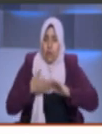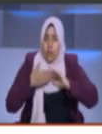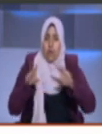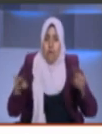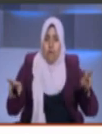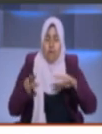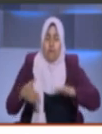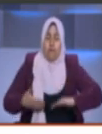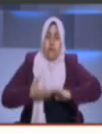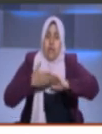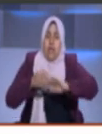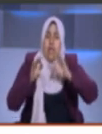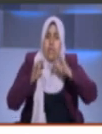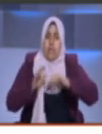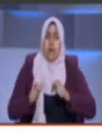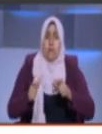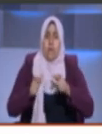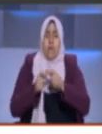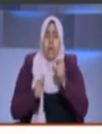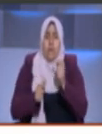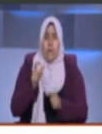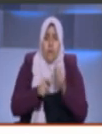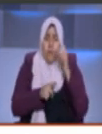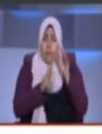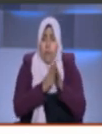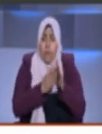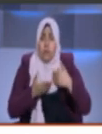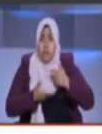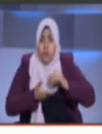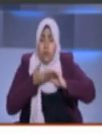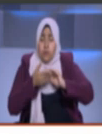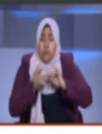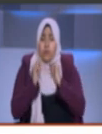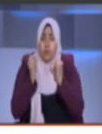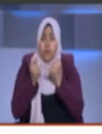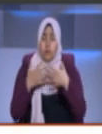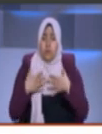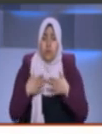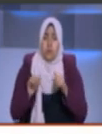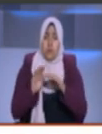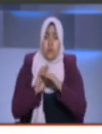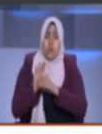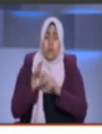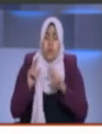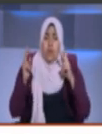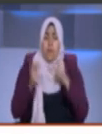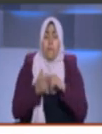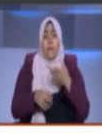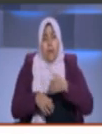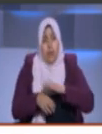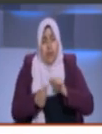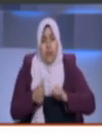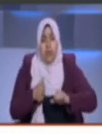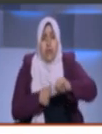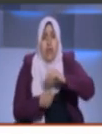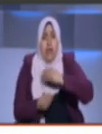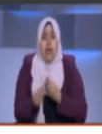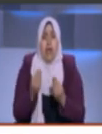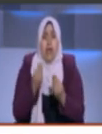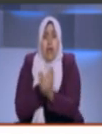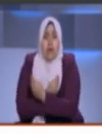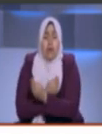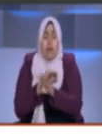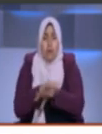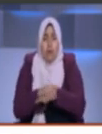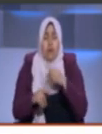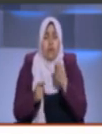يعني مجموعة من العلماء يساعدون هذه المنظمة ويعوضون أيضا المنظمة عن هذا الفقد